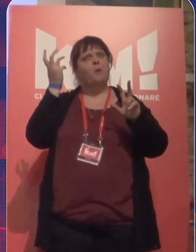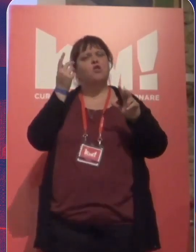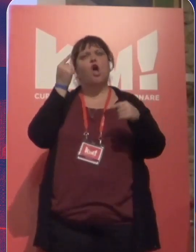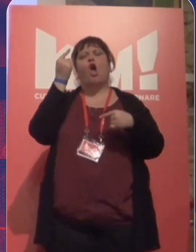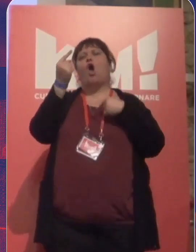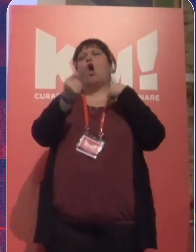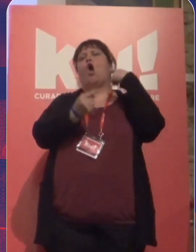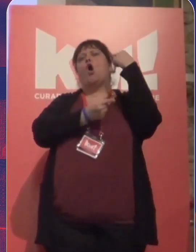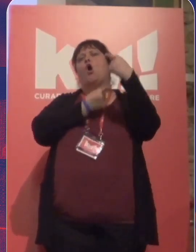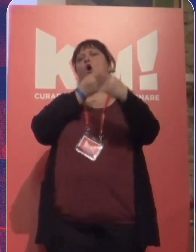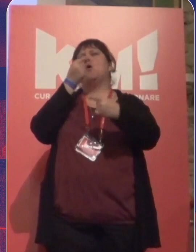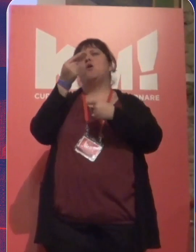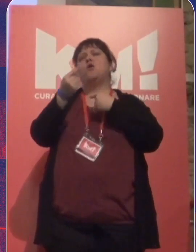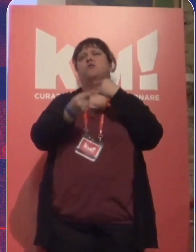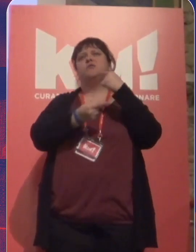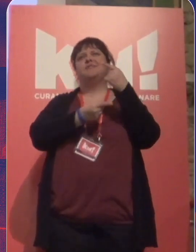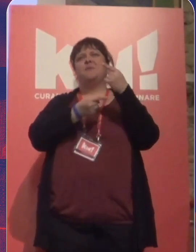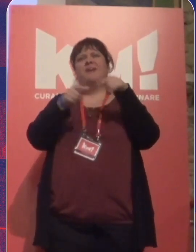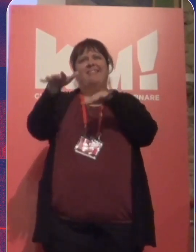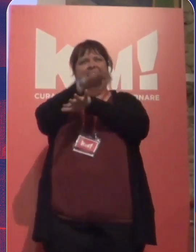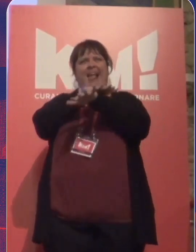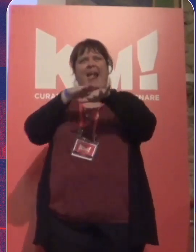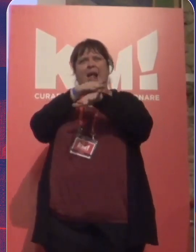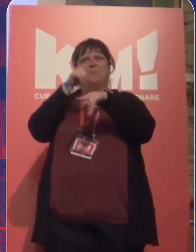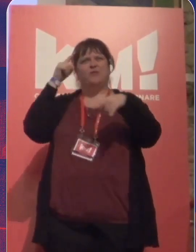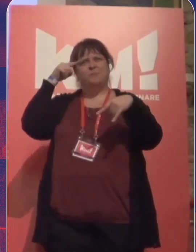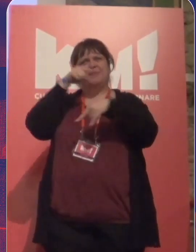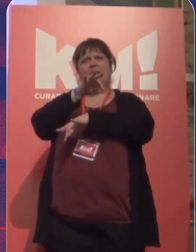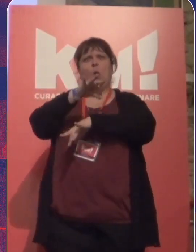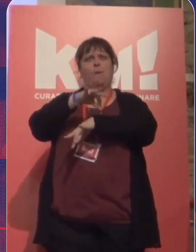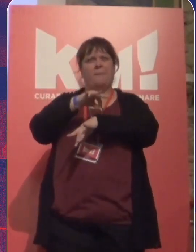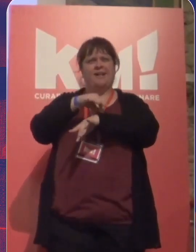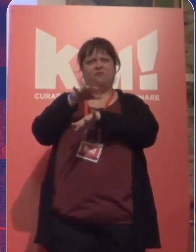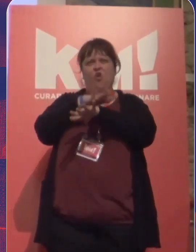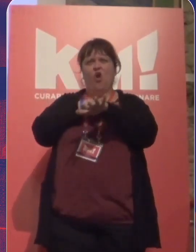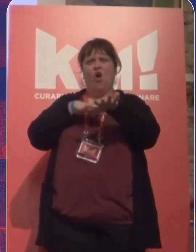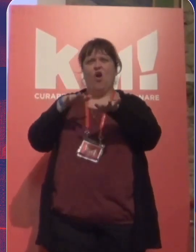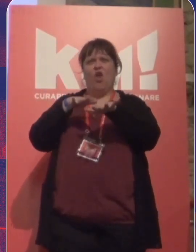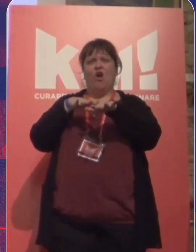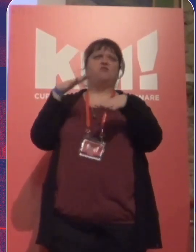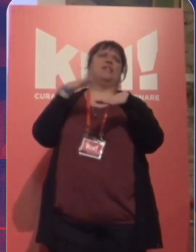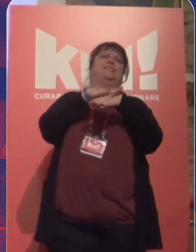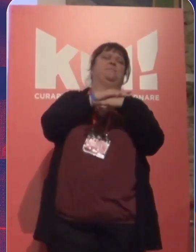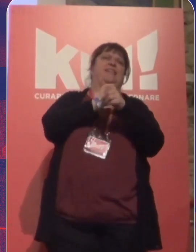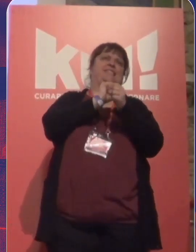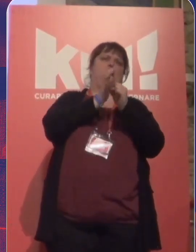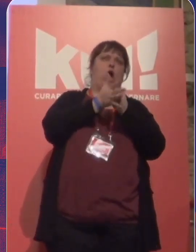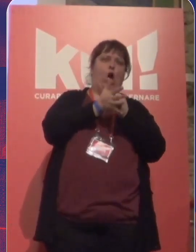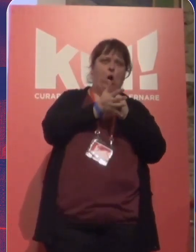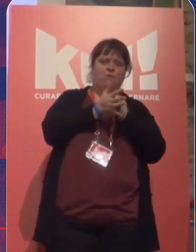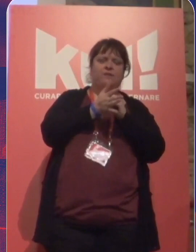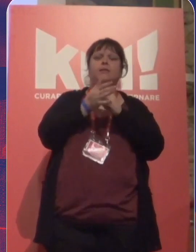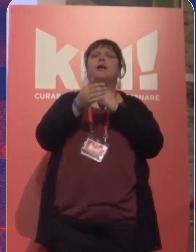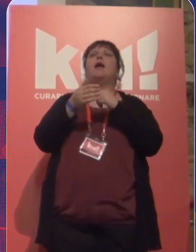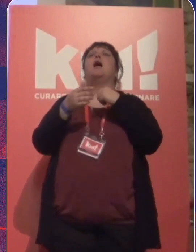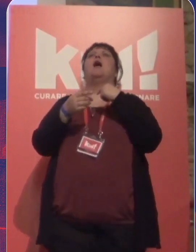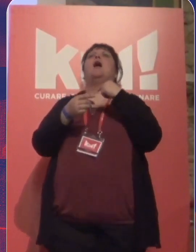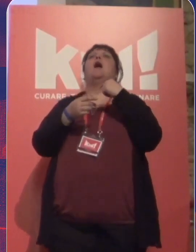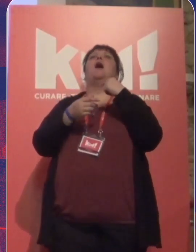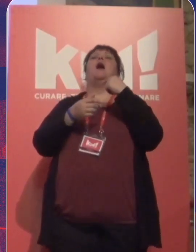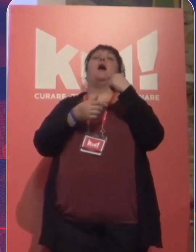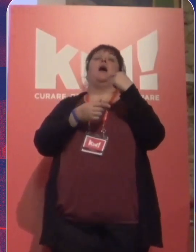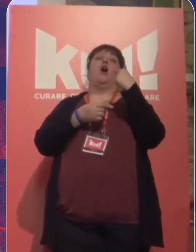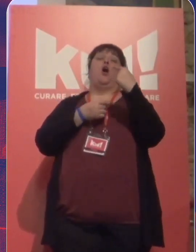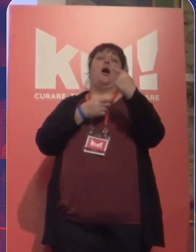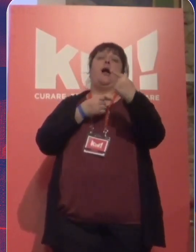dal punto di vista psico patologico della di questa esperienza sarà diciamo così un disturbo post